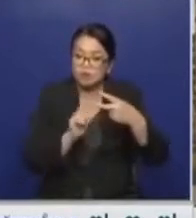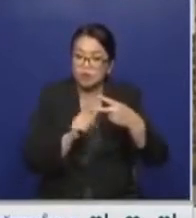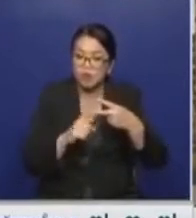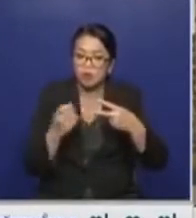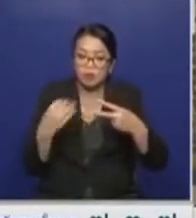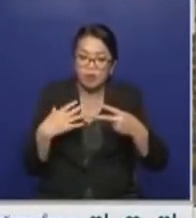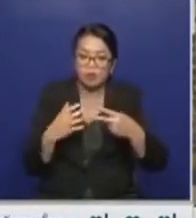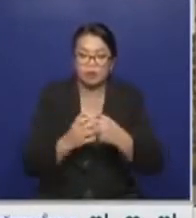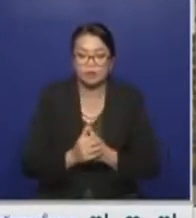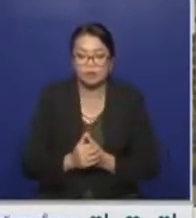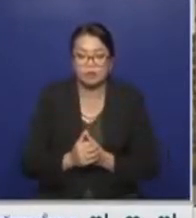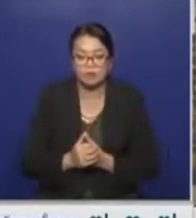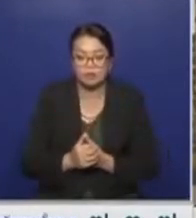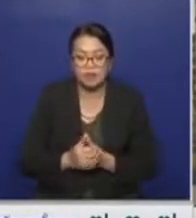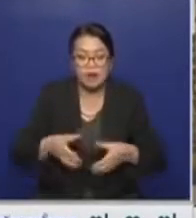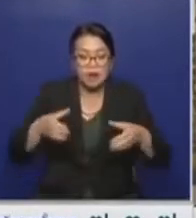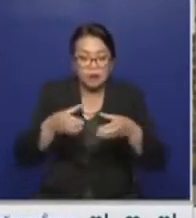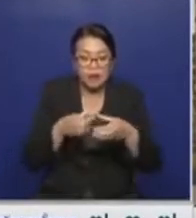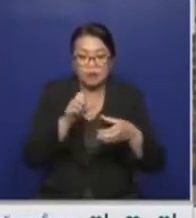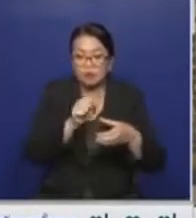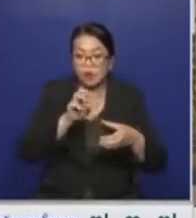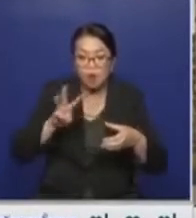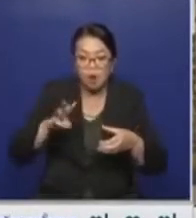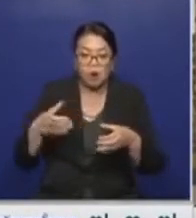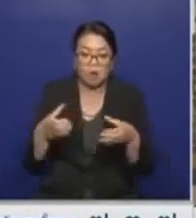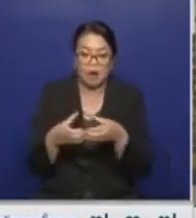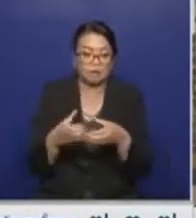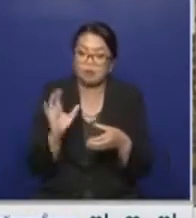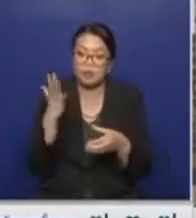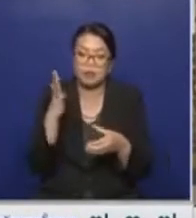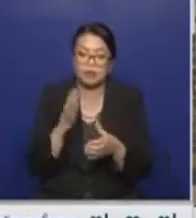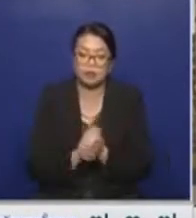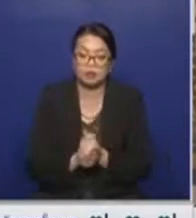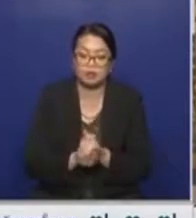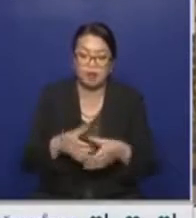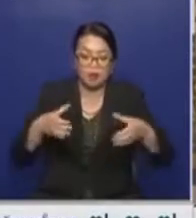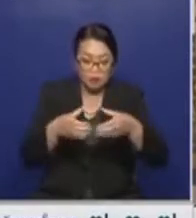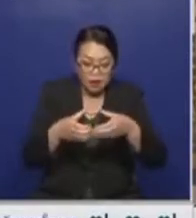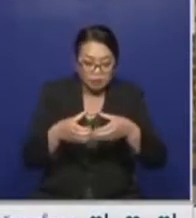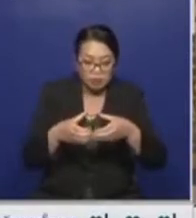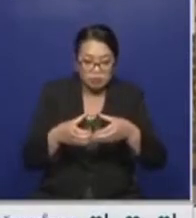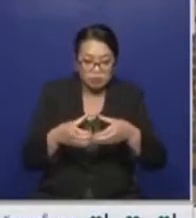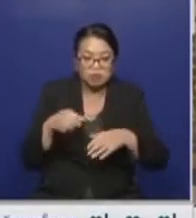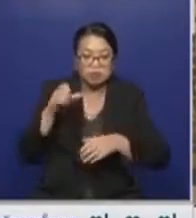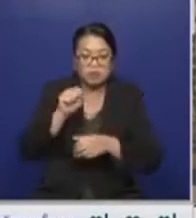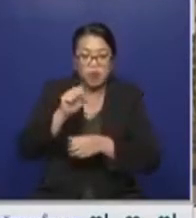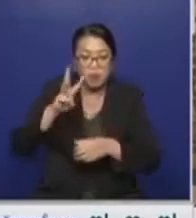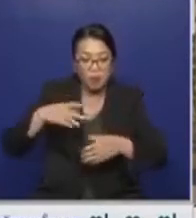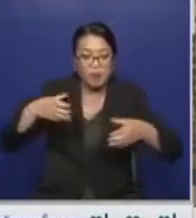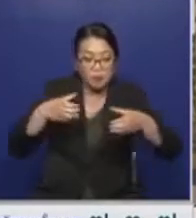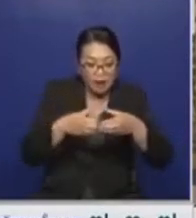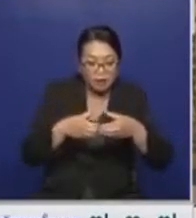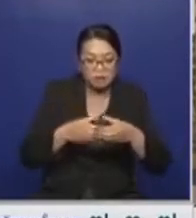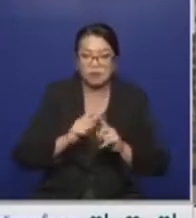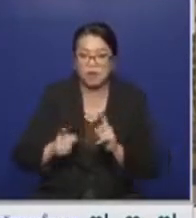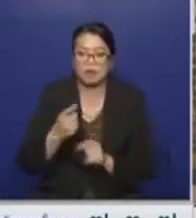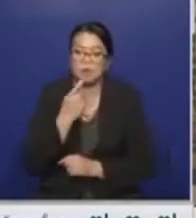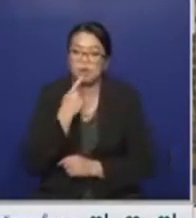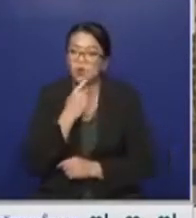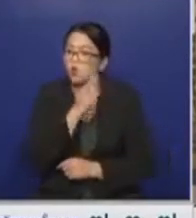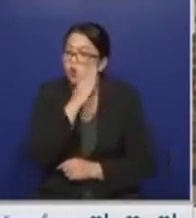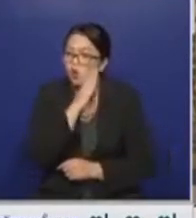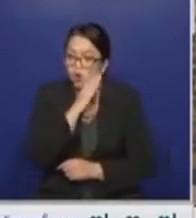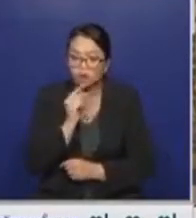าพรรคสว.ไม่มีพรรคหรอครับมันไม่มีพรรคเพราะฉะนั้นเนี่ยเป็นการกล่าวเท็จในที่ประชุ